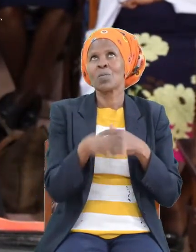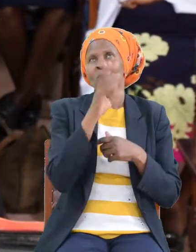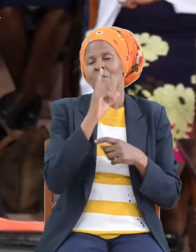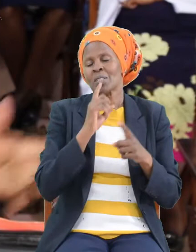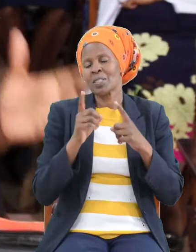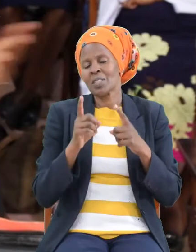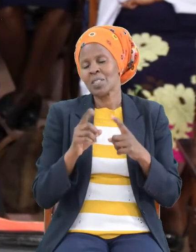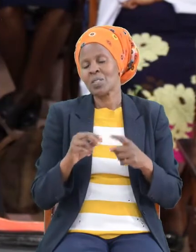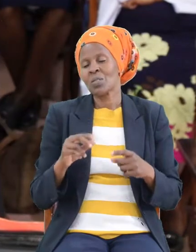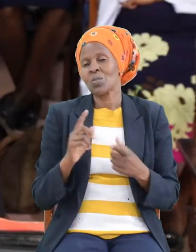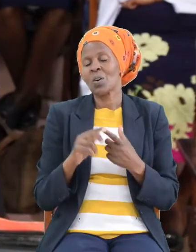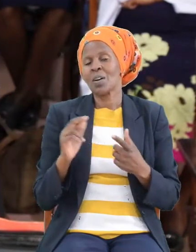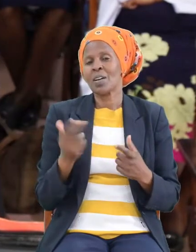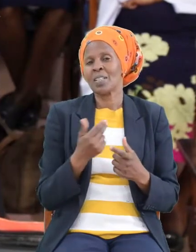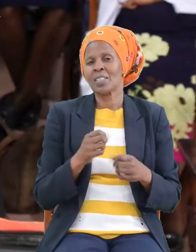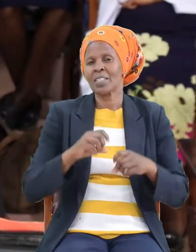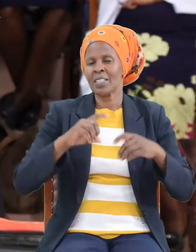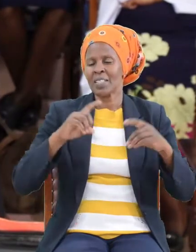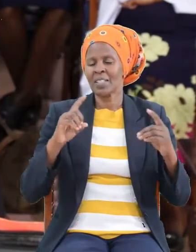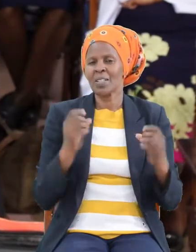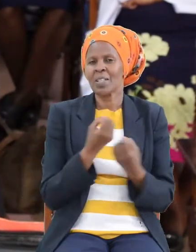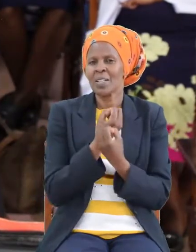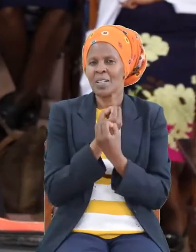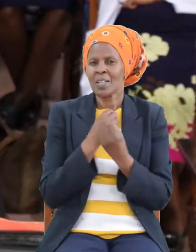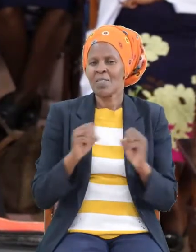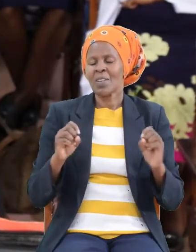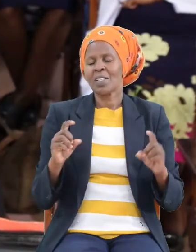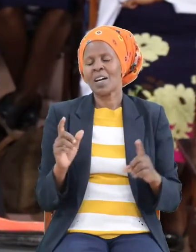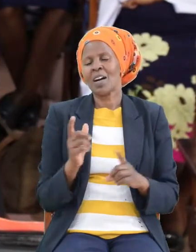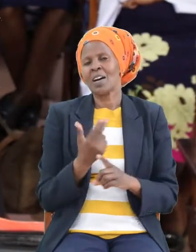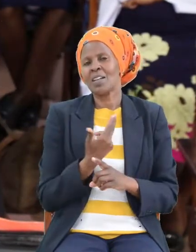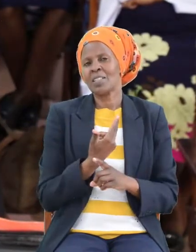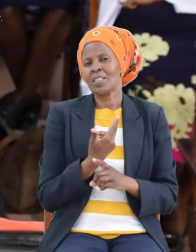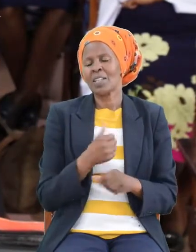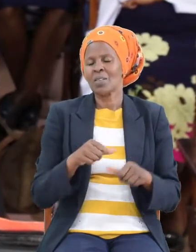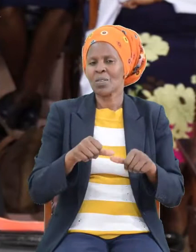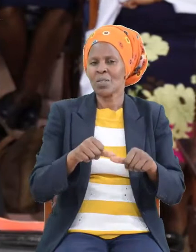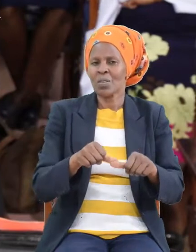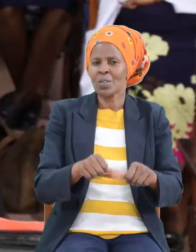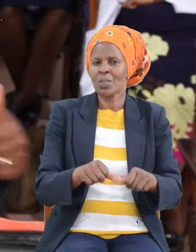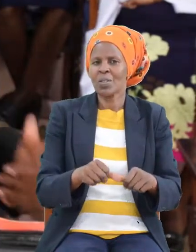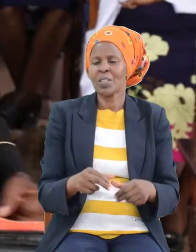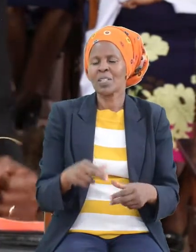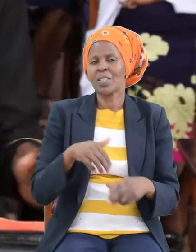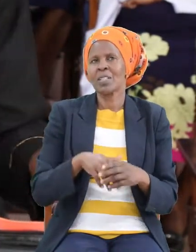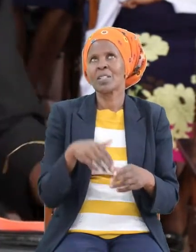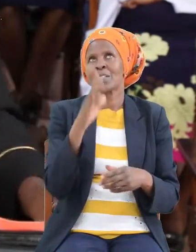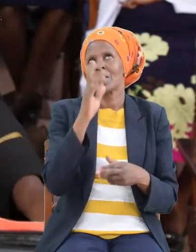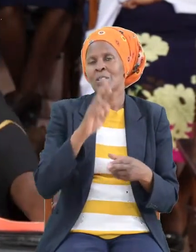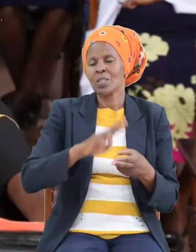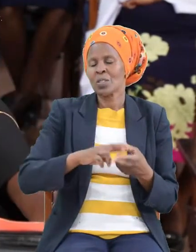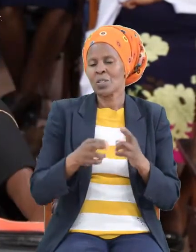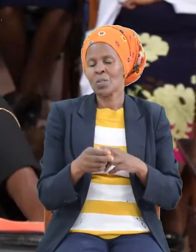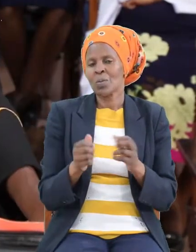anatuambia. Ametuokoa na kila siku anataka tuenende, tuendelee katika uhusiano wetu na yeye.